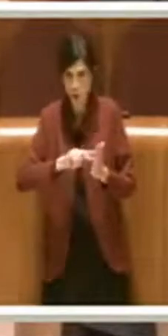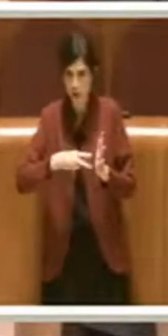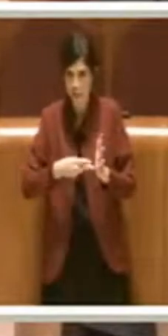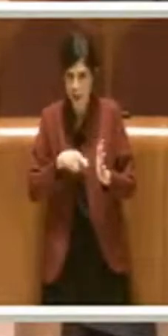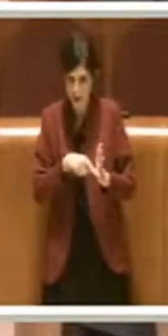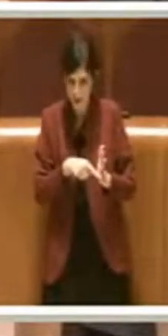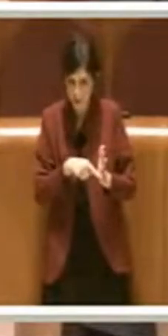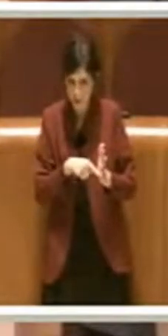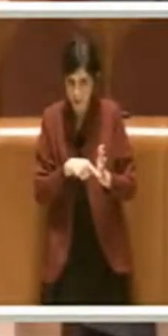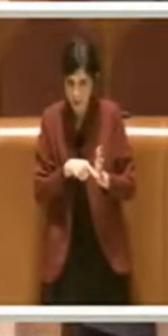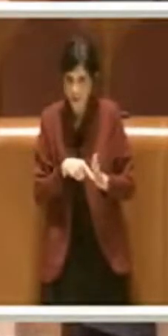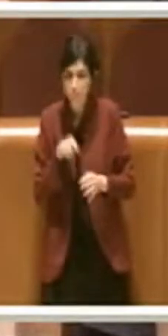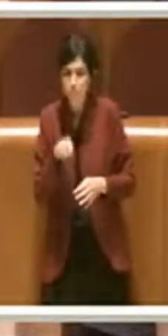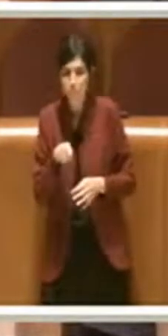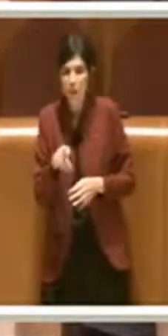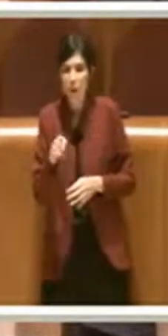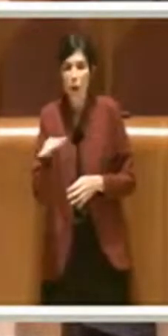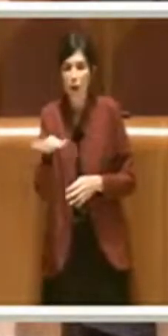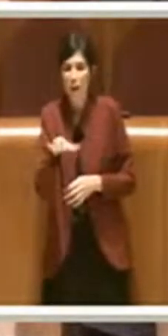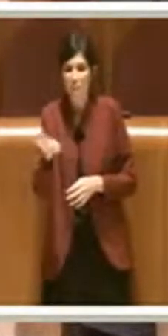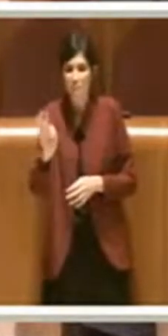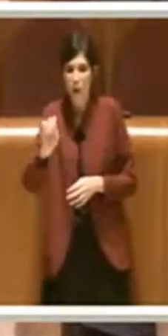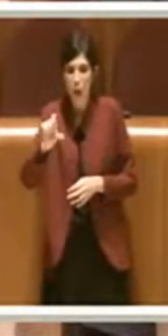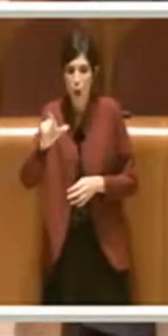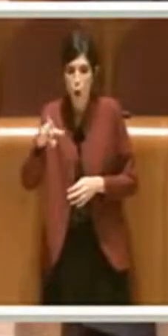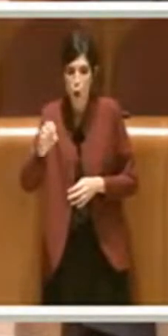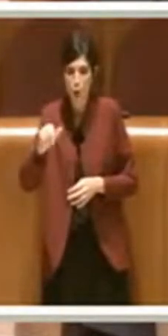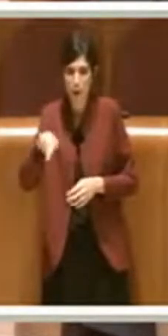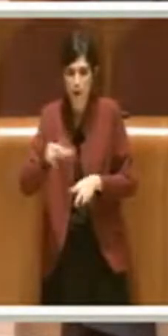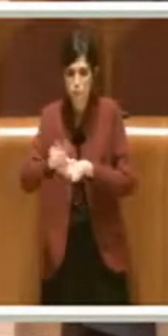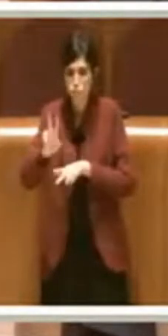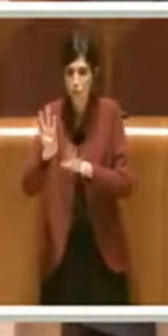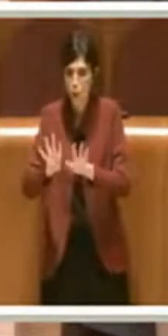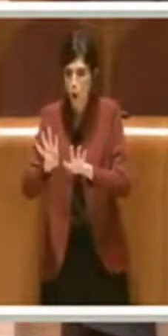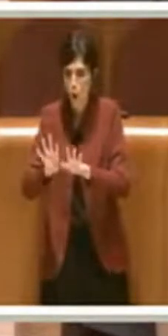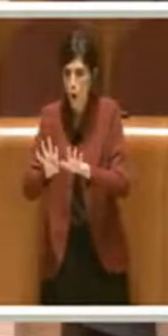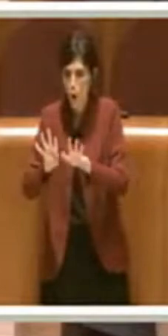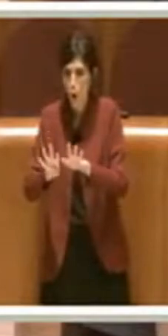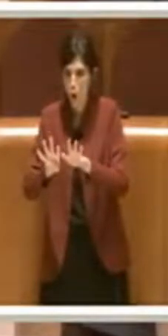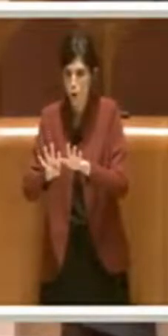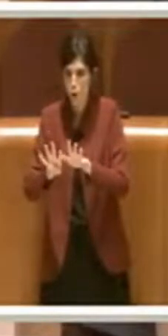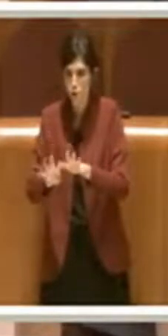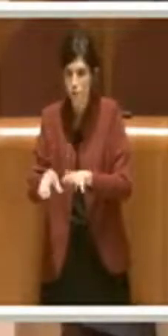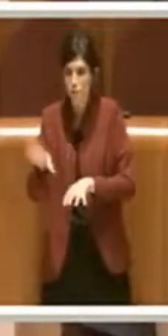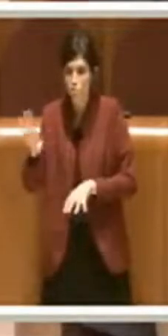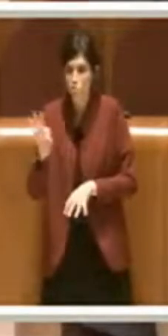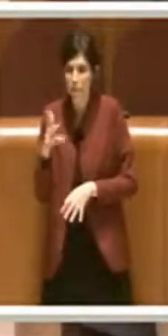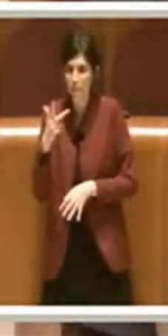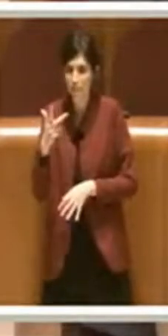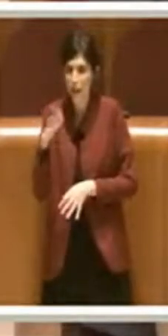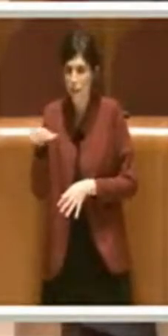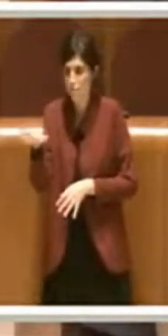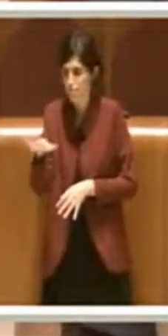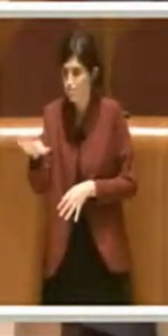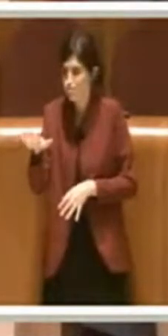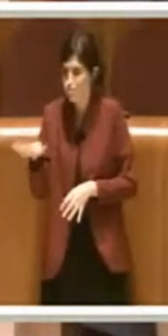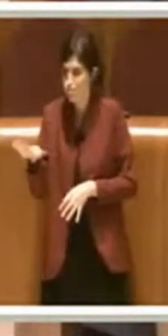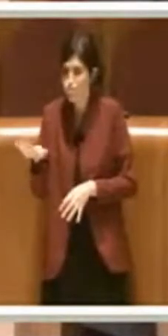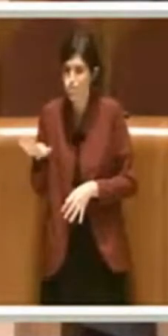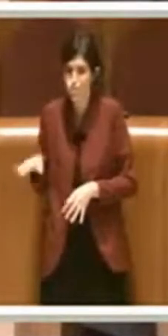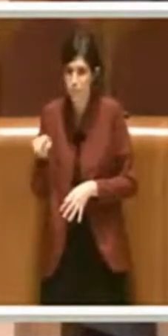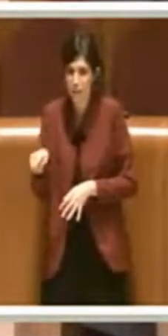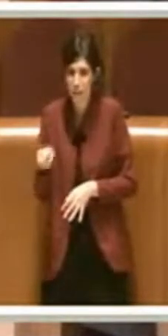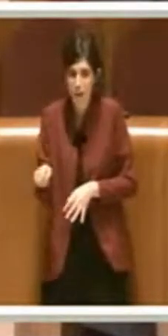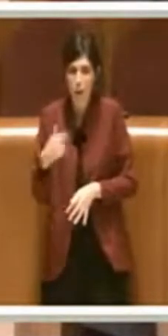che Falcognana ricade nel municipio IX, sono stati individuati altri 3 siti, ma questo noi non lo accettiamo